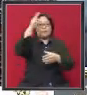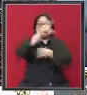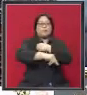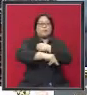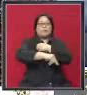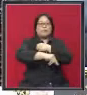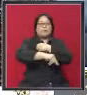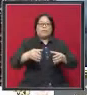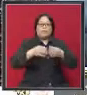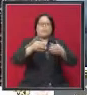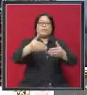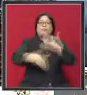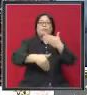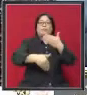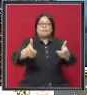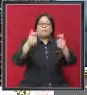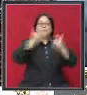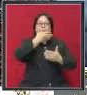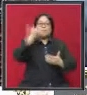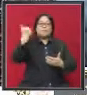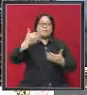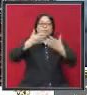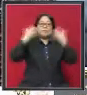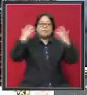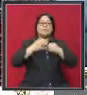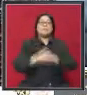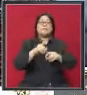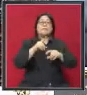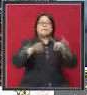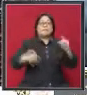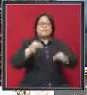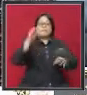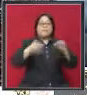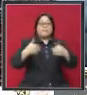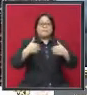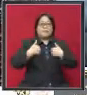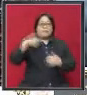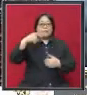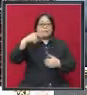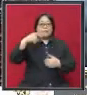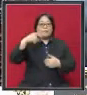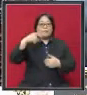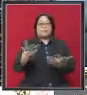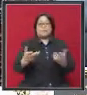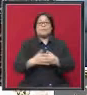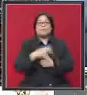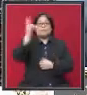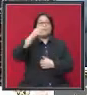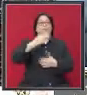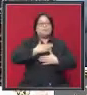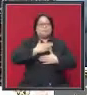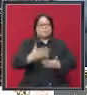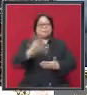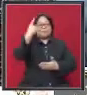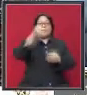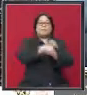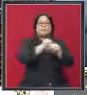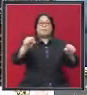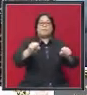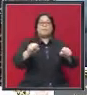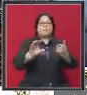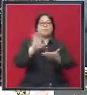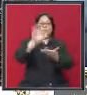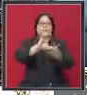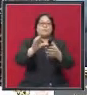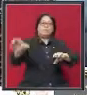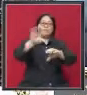dan negeri dapat bergerak dengan lebih cekap dan berkesan. Walau bagaimanapun, sekiranya terdapat keperluan yang mendesak, kerajaan komited untuk menyediakan